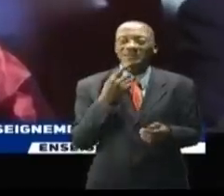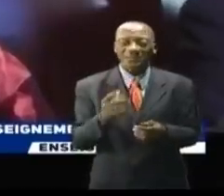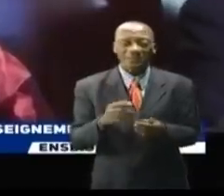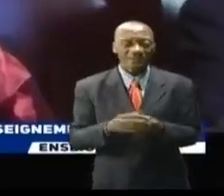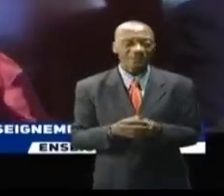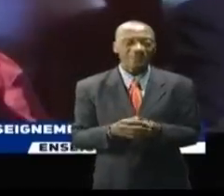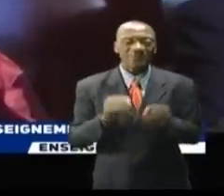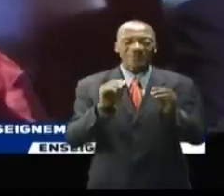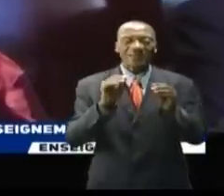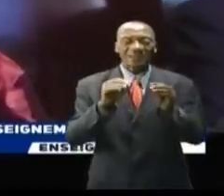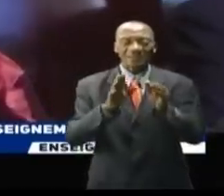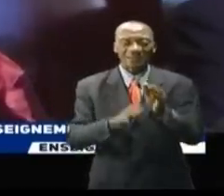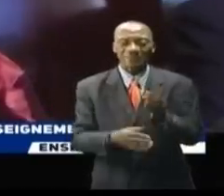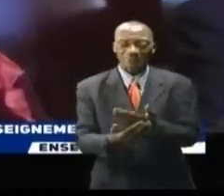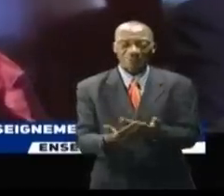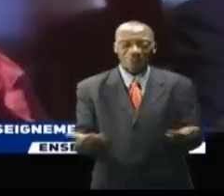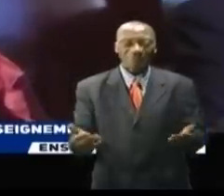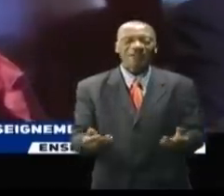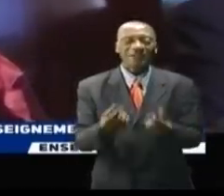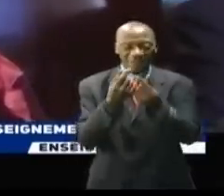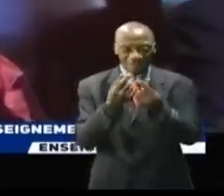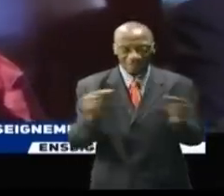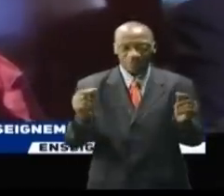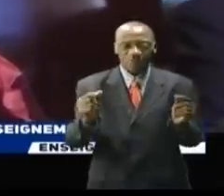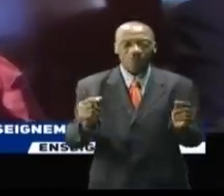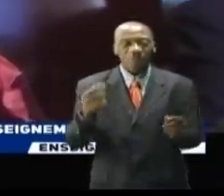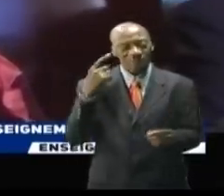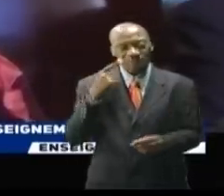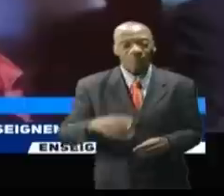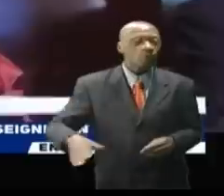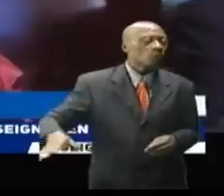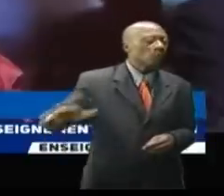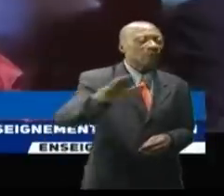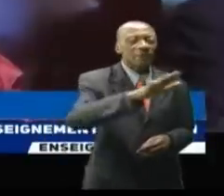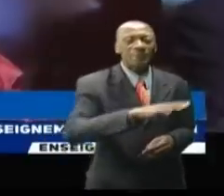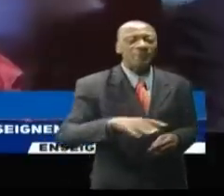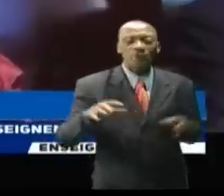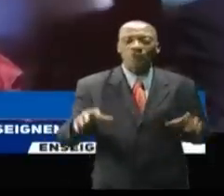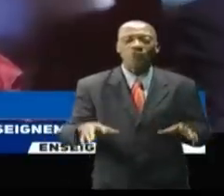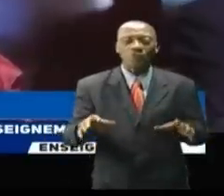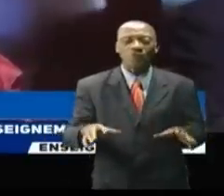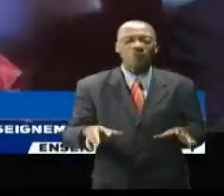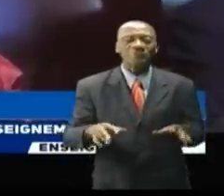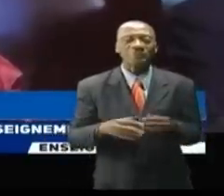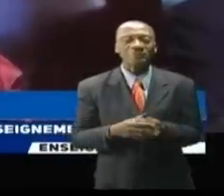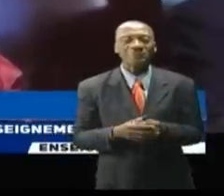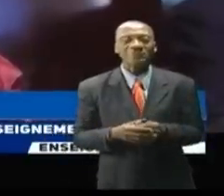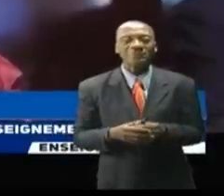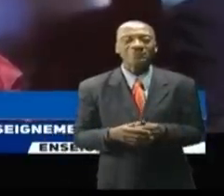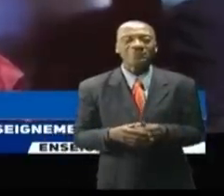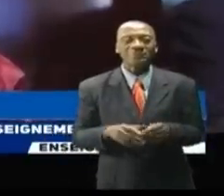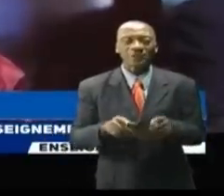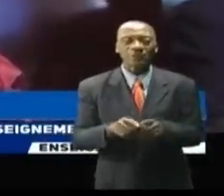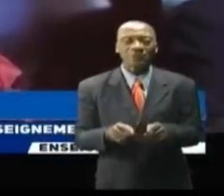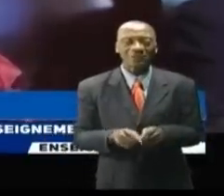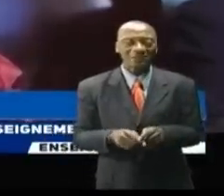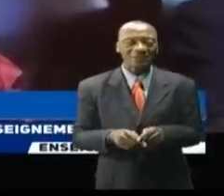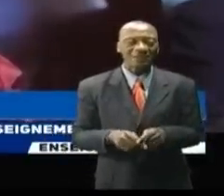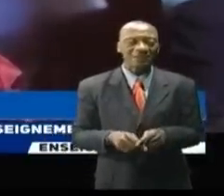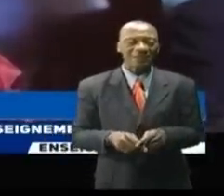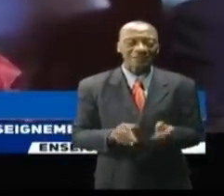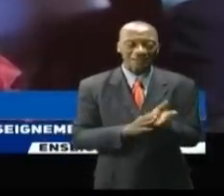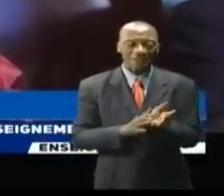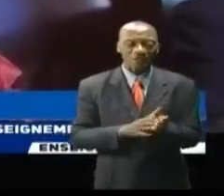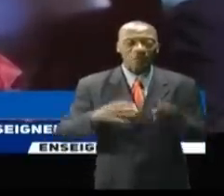de la République. Je citerai entre autres l'étude sur la rationalisation des humanités pédagogiques en RDC,